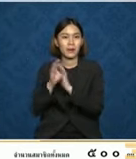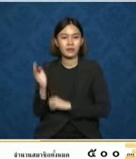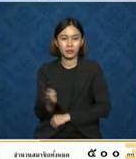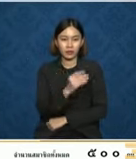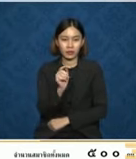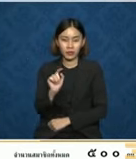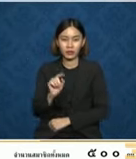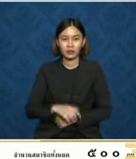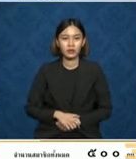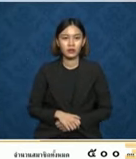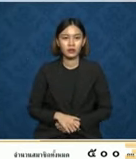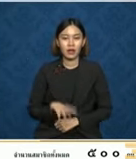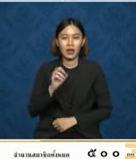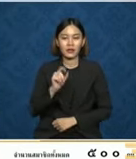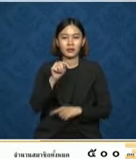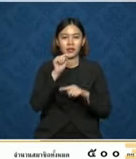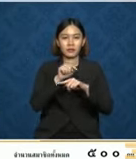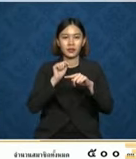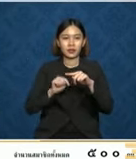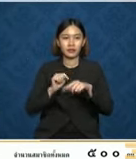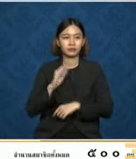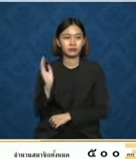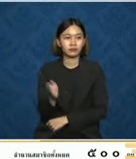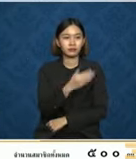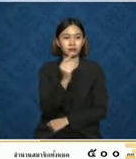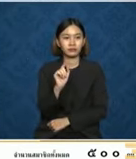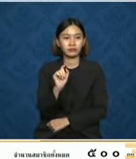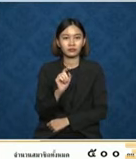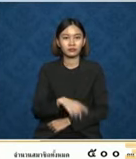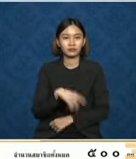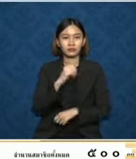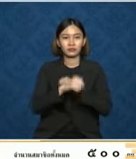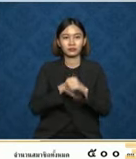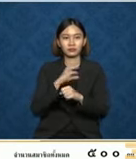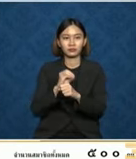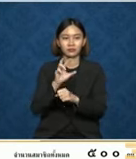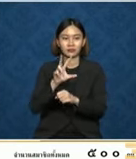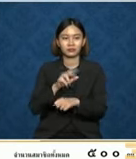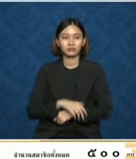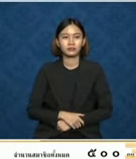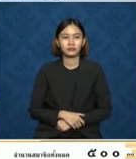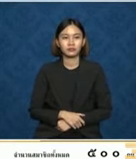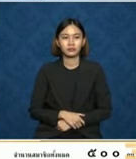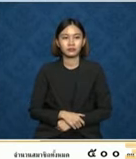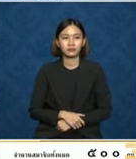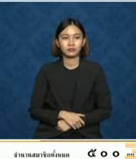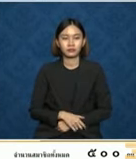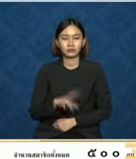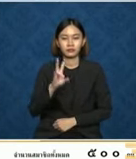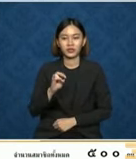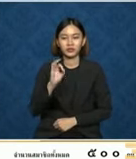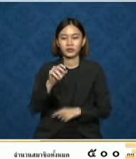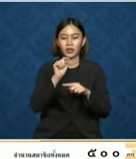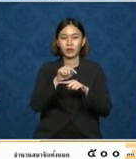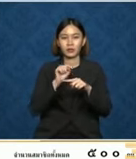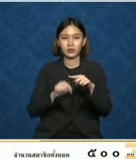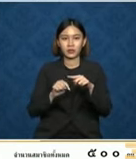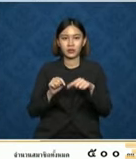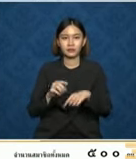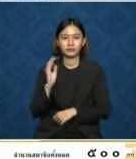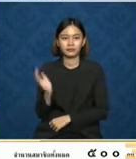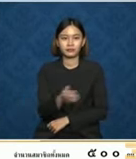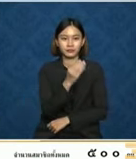ปเป็นร้อยละ51นะครับสไลด์ต่อไปครับปี63นะครับจะเป็นร้อยละ79